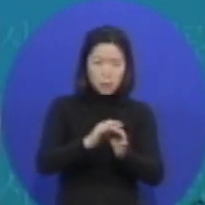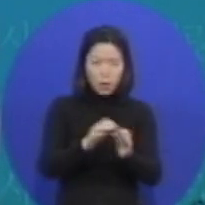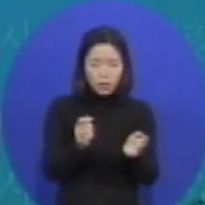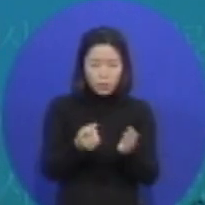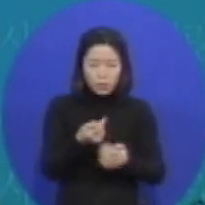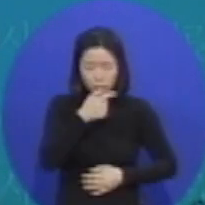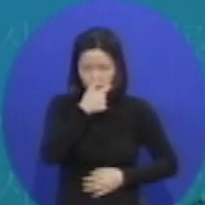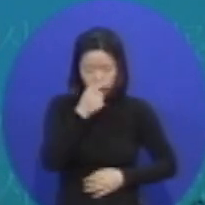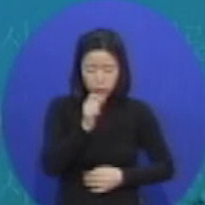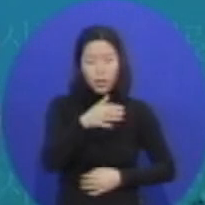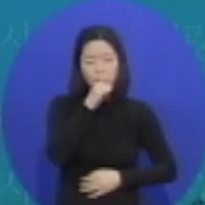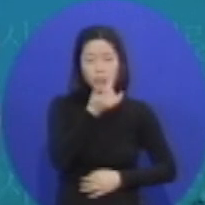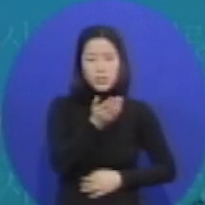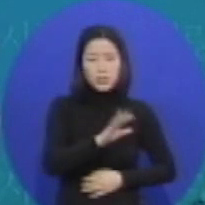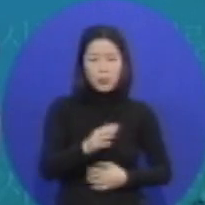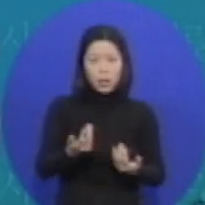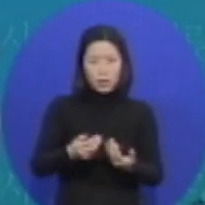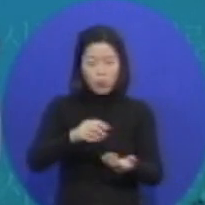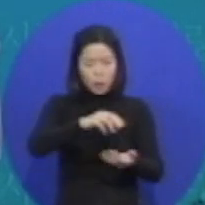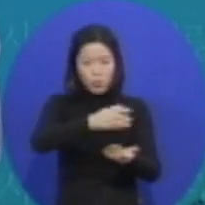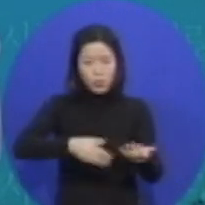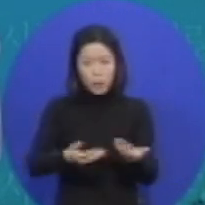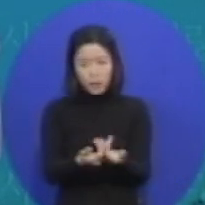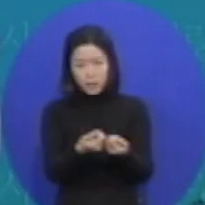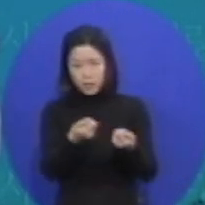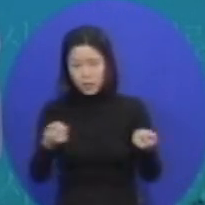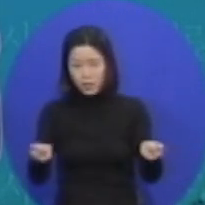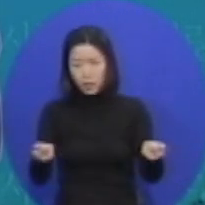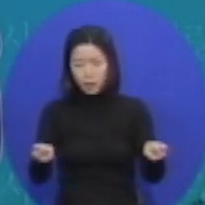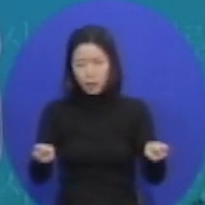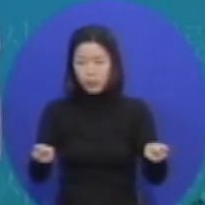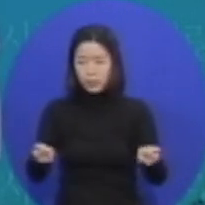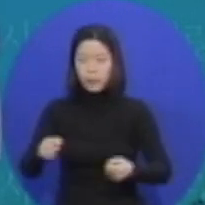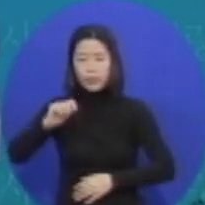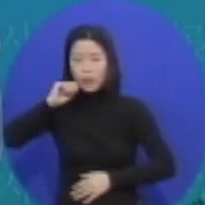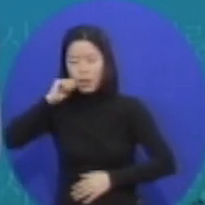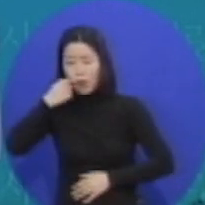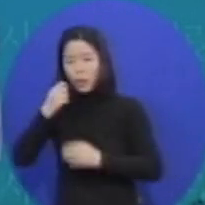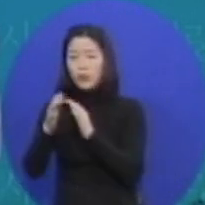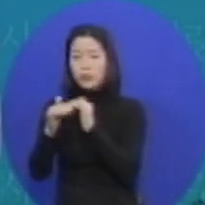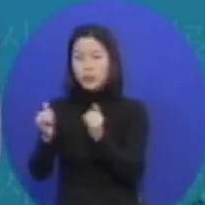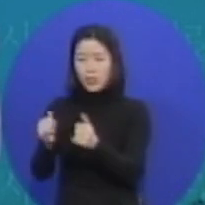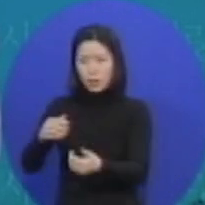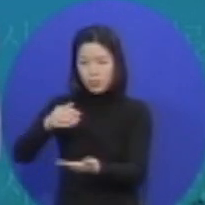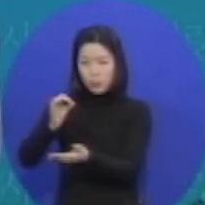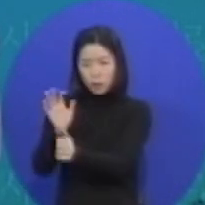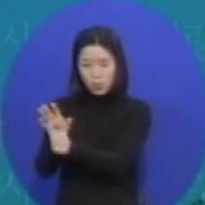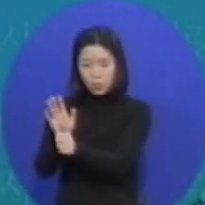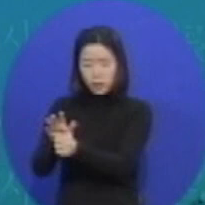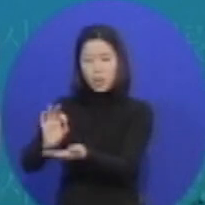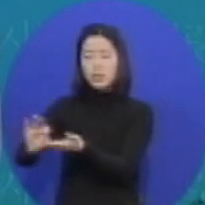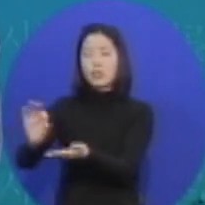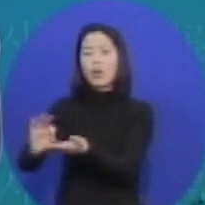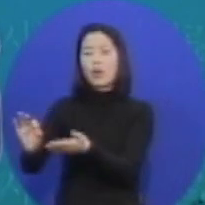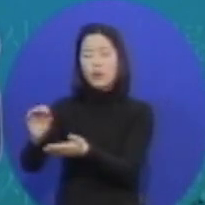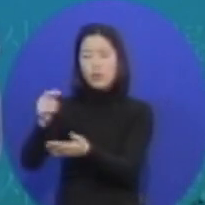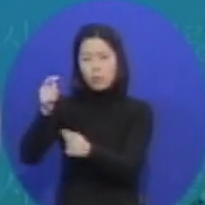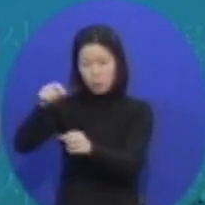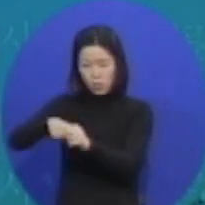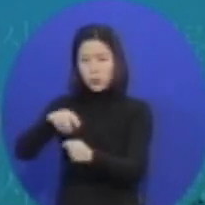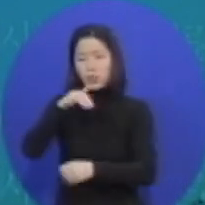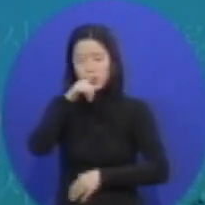완전히 따로 떼어서 재난 9 어려운 사람을 구제하는 1 위의 쓰려고 해요 선한목자 교회